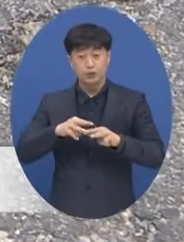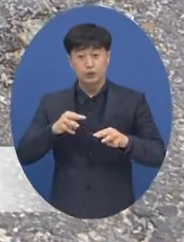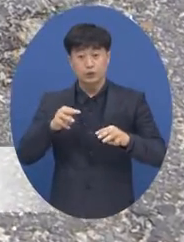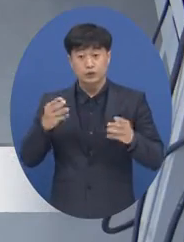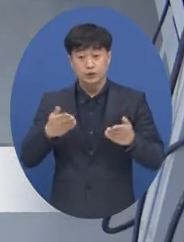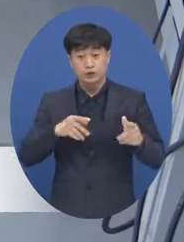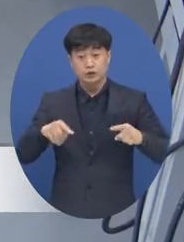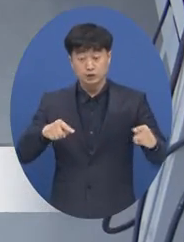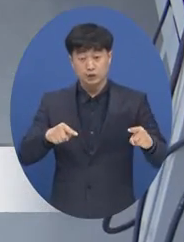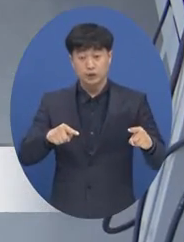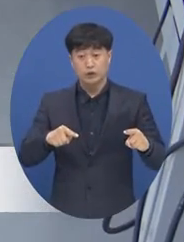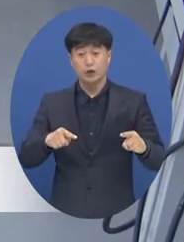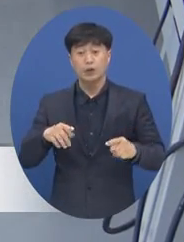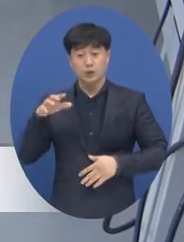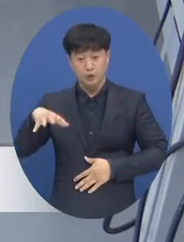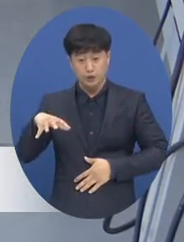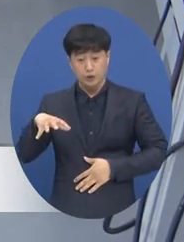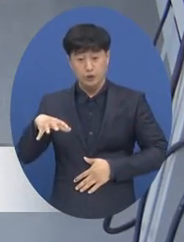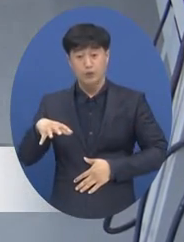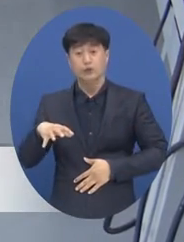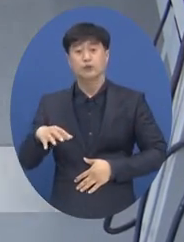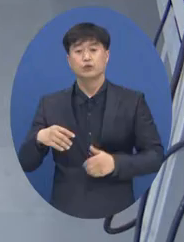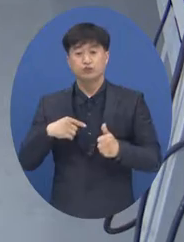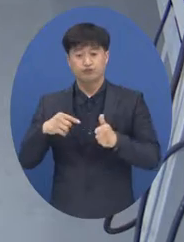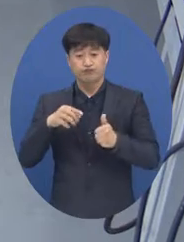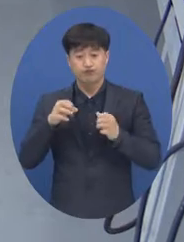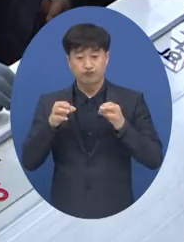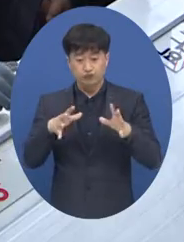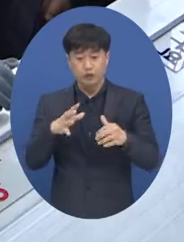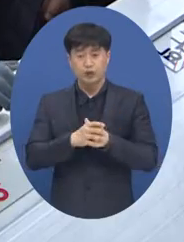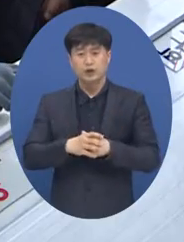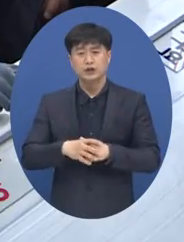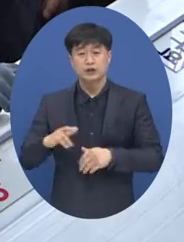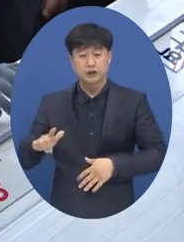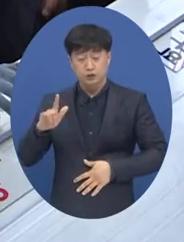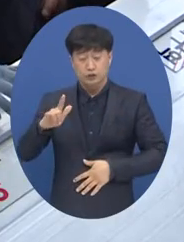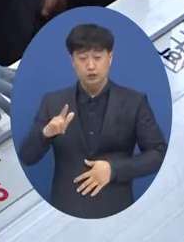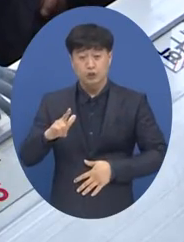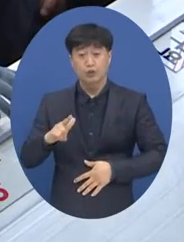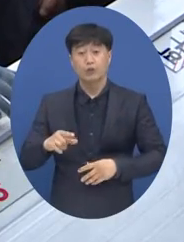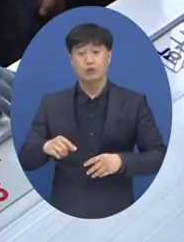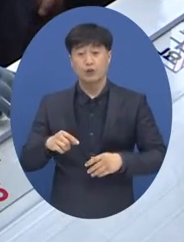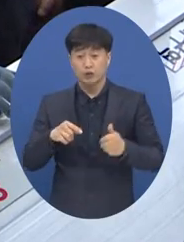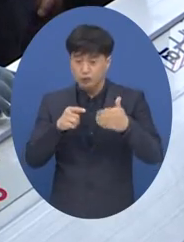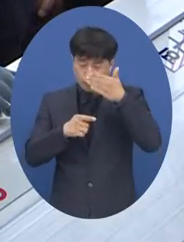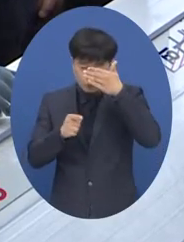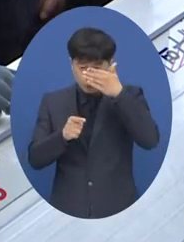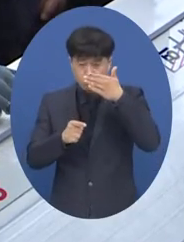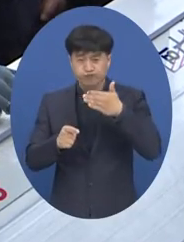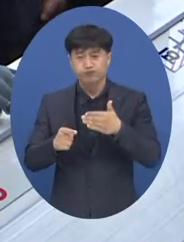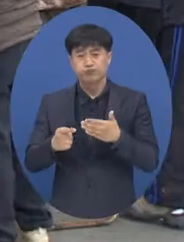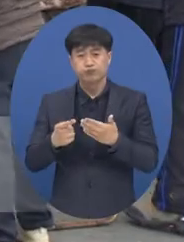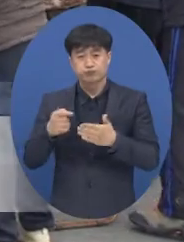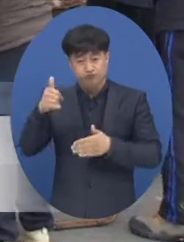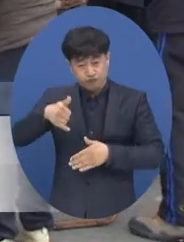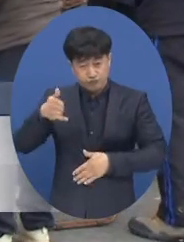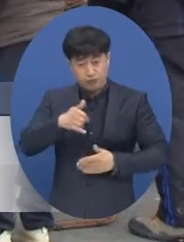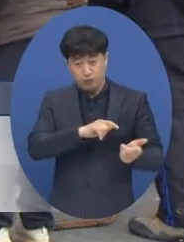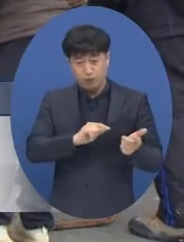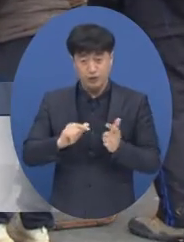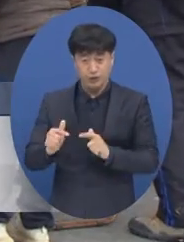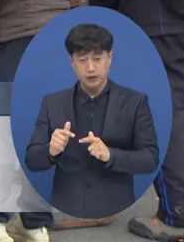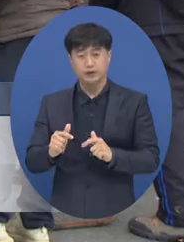한국농촌지도자경기도연합회가 주관하는 이번 교육은 드론과 용접, 중장비 등 3개 분야 실습 교육으로 이루어졌습니다.